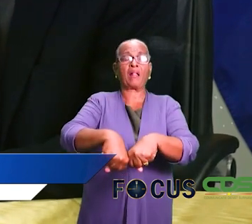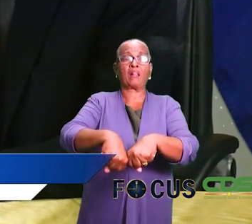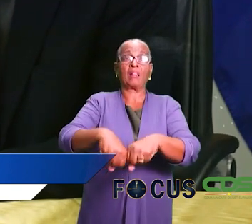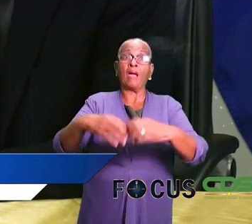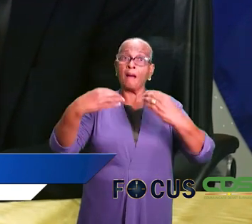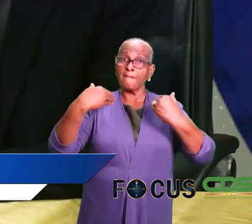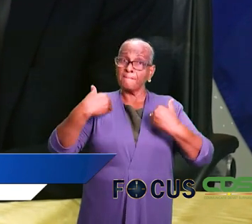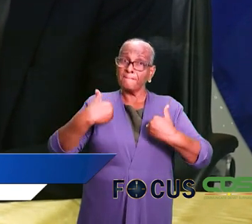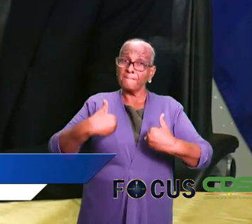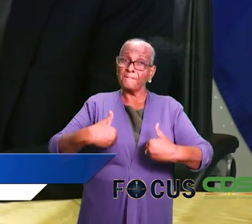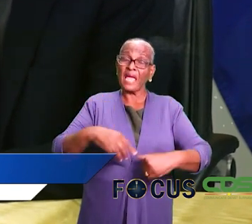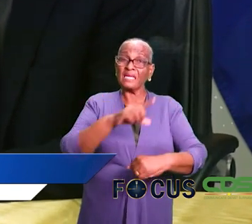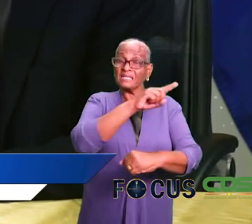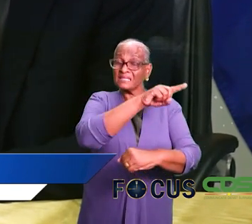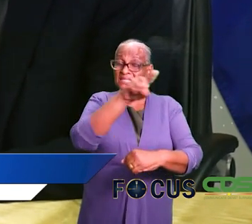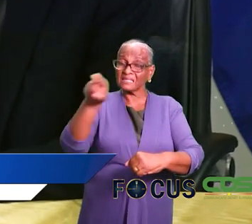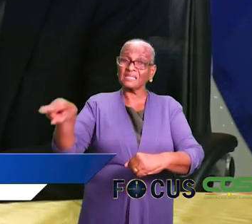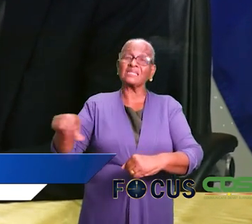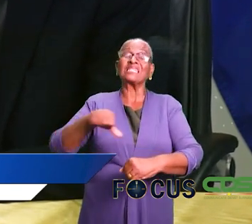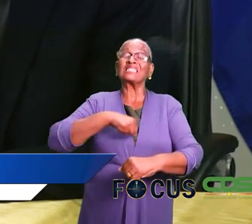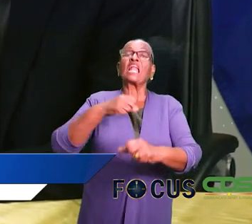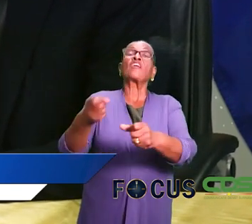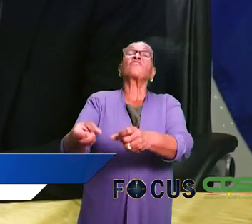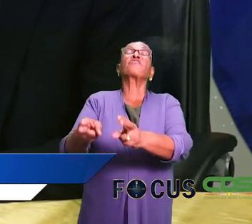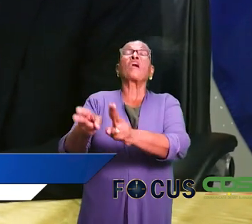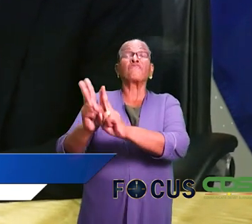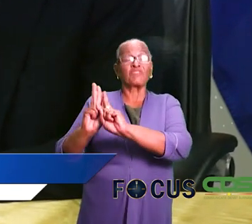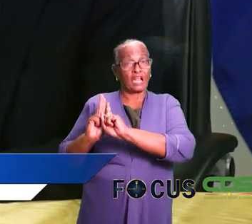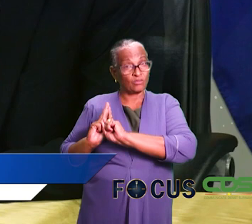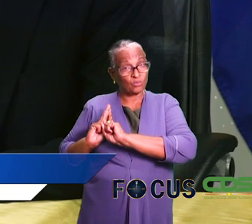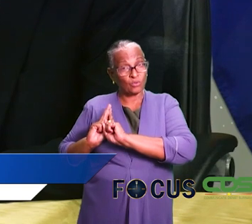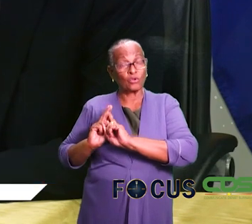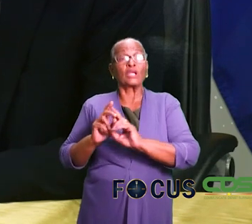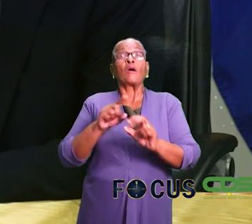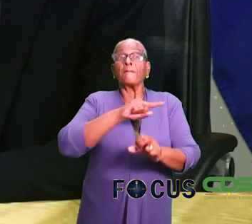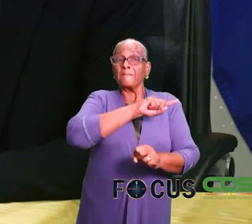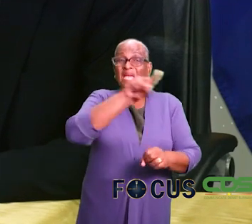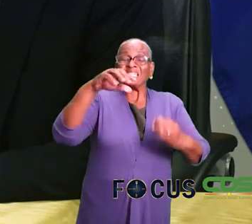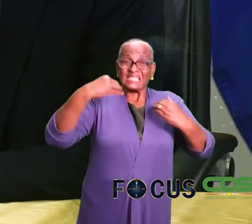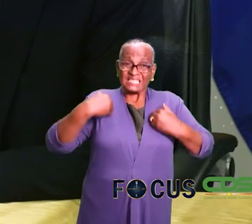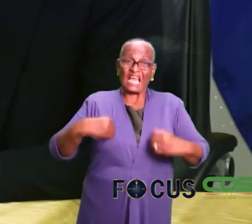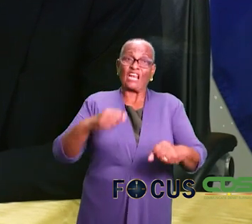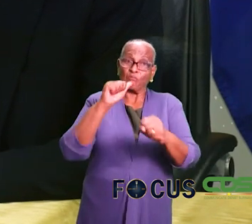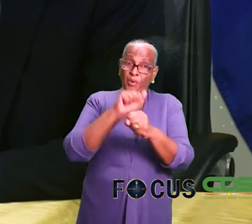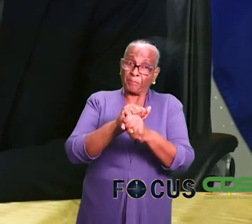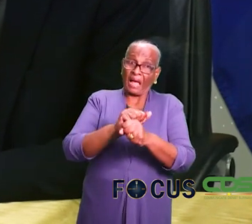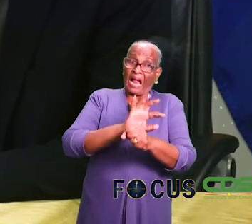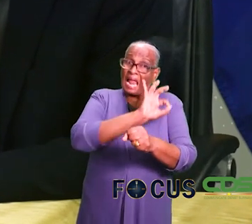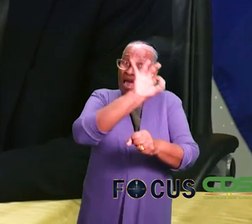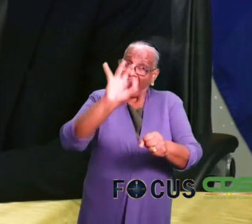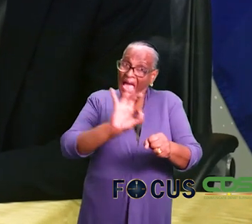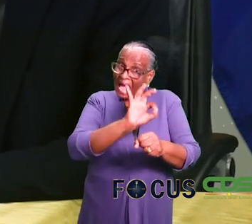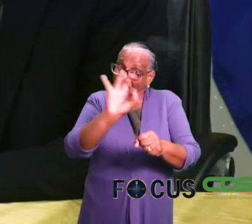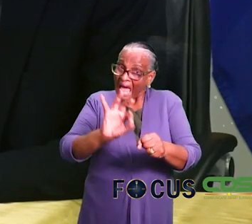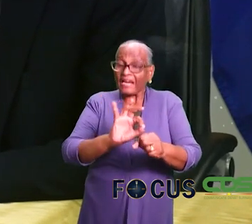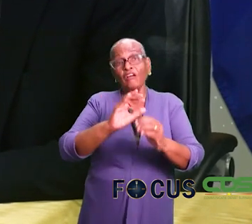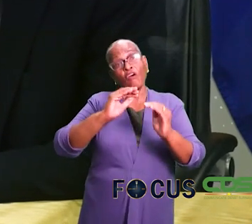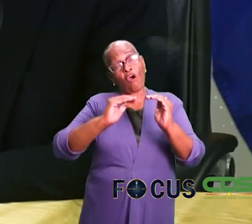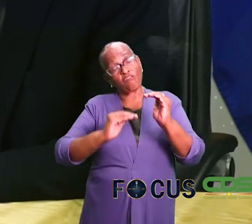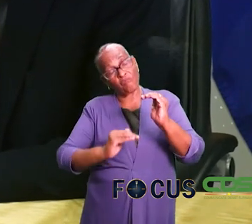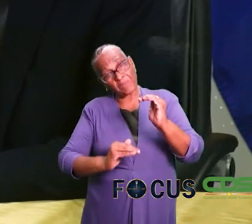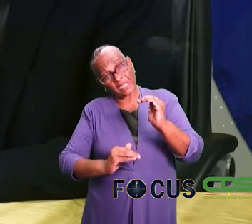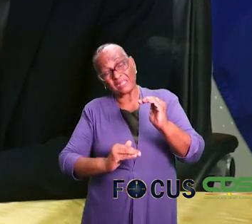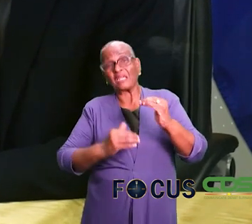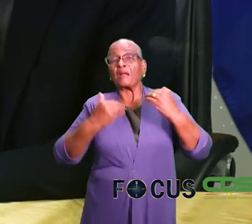bij de samenleving. U bepaalt in welke richting het gaat. De politie kan ook niet voor alles verantwoordelijk gesteld worden.